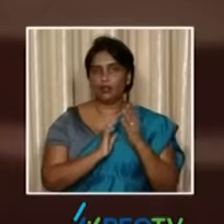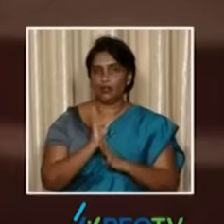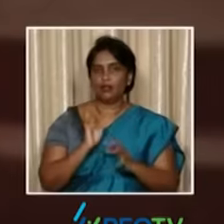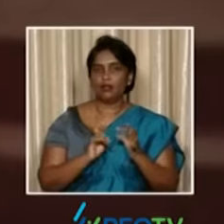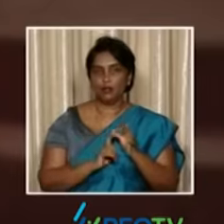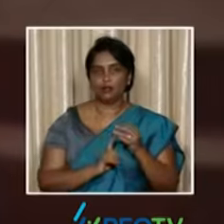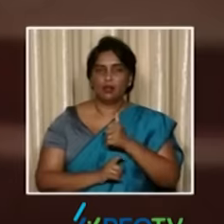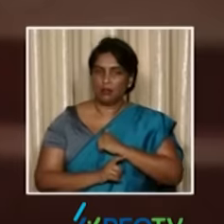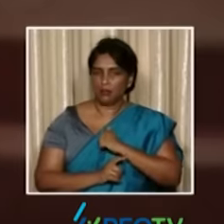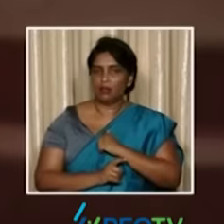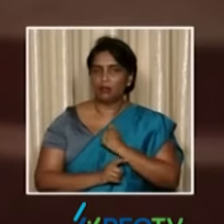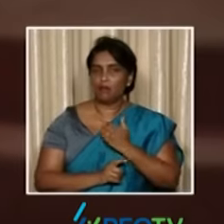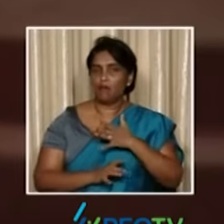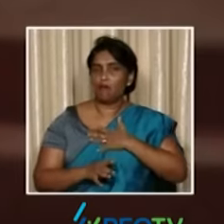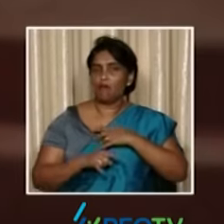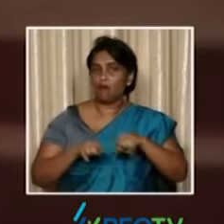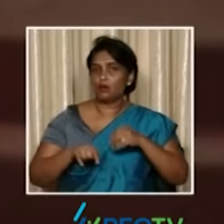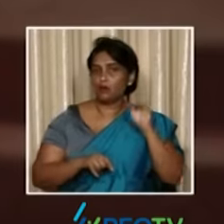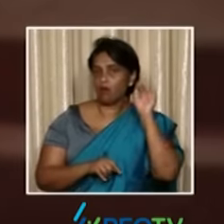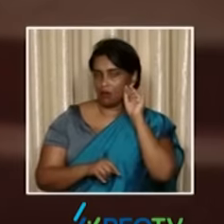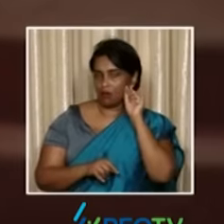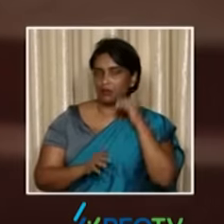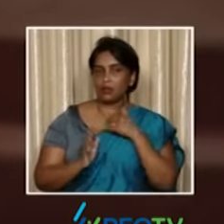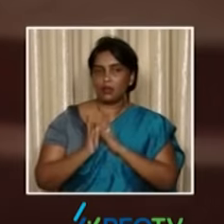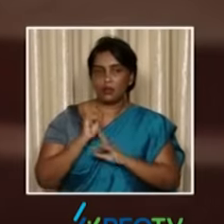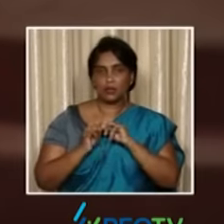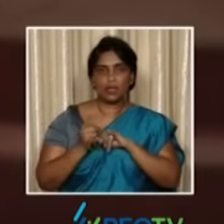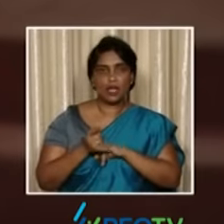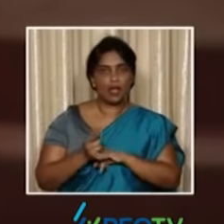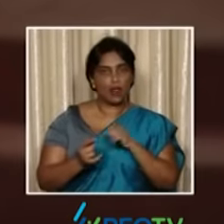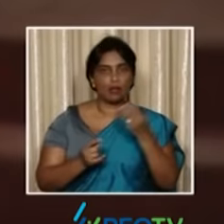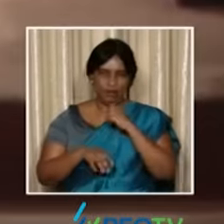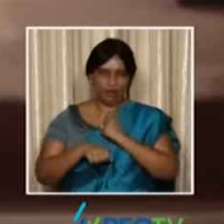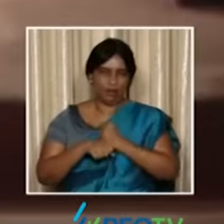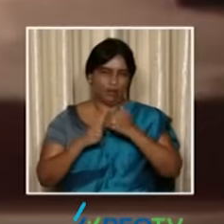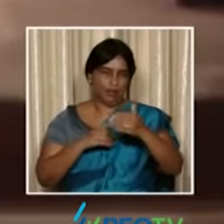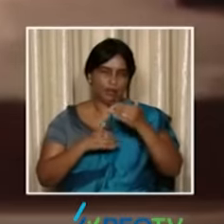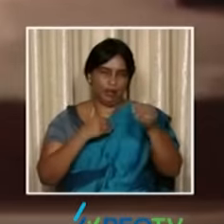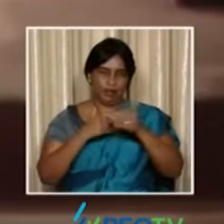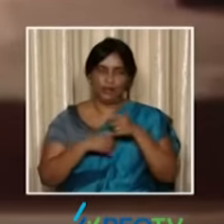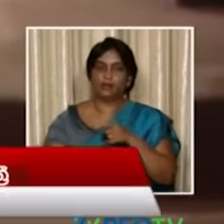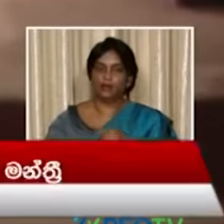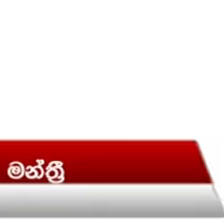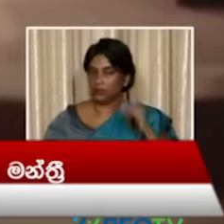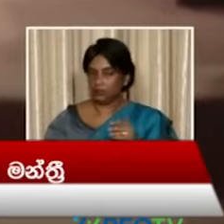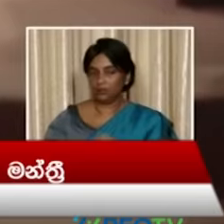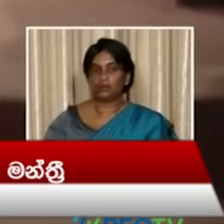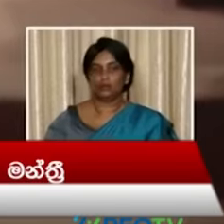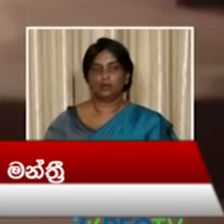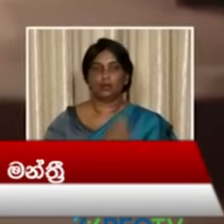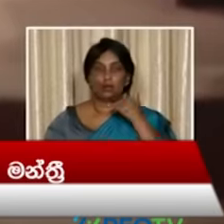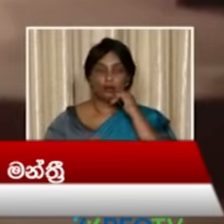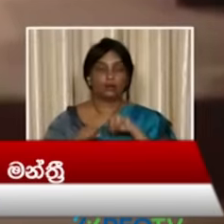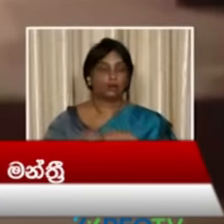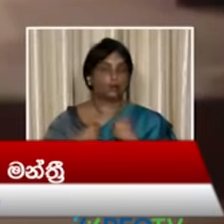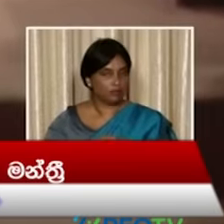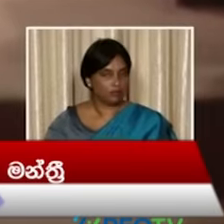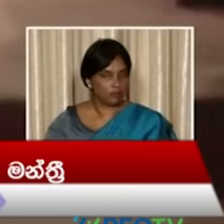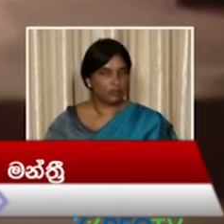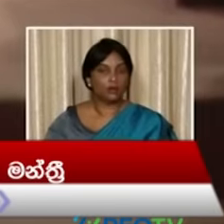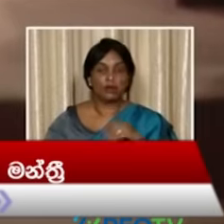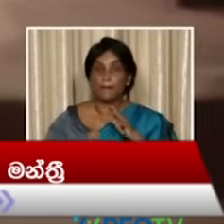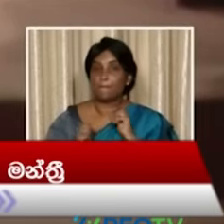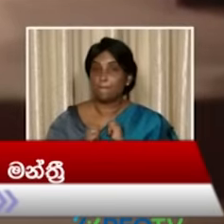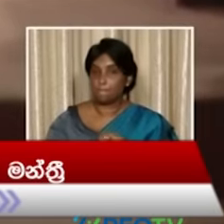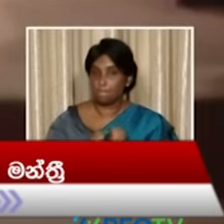දෙන්නම්. මම ආසයි ඒ අඬපටේට ඇහුම්කන් දෙන්න. මගේ අමාත්‍යංශ ලේකම්ට උනත් දුන්නත් කමක් නැහැ. බලාපොරොත්තු වෙනවා ඉදිරියේදී සමගි ජන බලවේග රජයක් යටතේ මේ